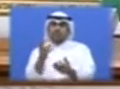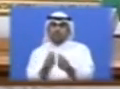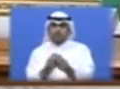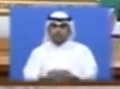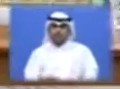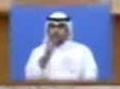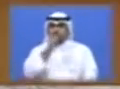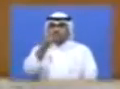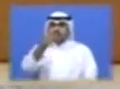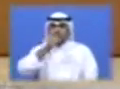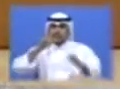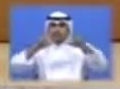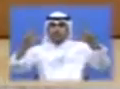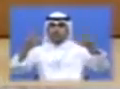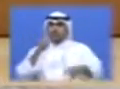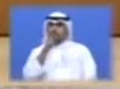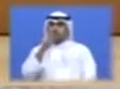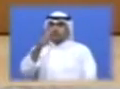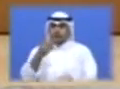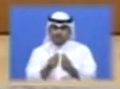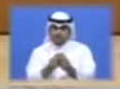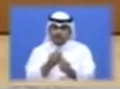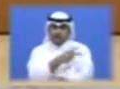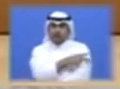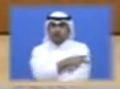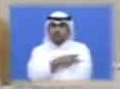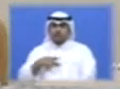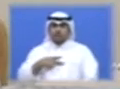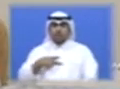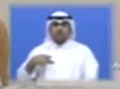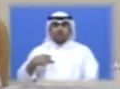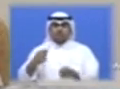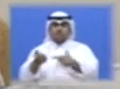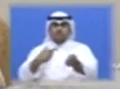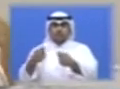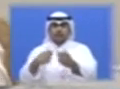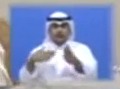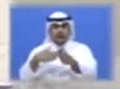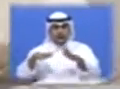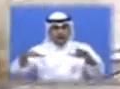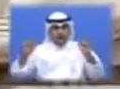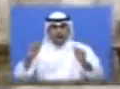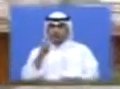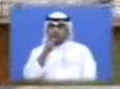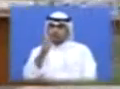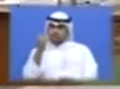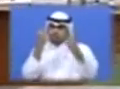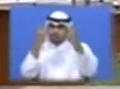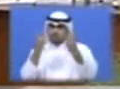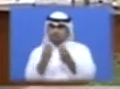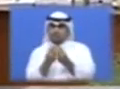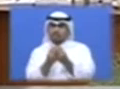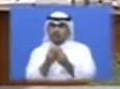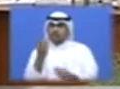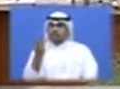الأمة أن اجتماع اللجنة اليوم بحضور وزير المالية أنس الصالح انتهى إلى نتائج إيجابية، منها أن يكون هناك ما يتراوح بين